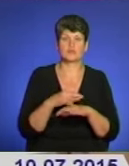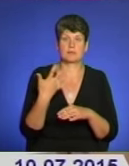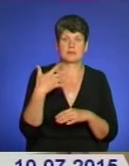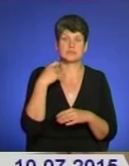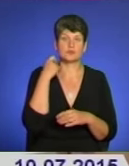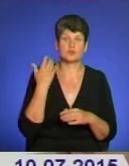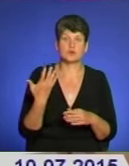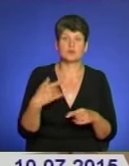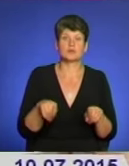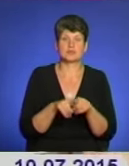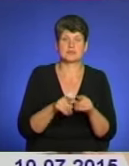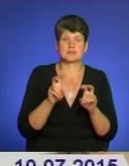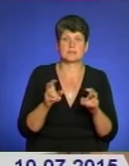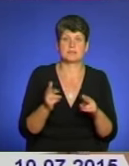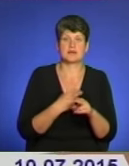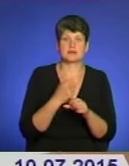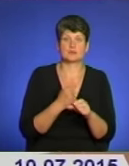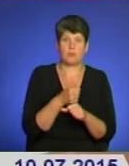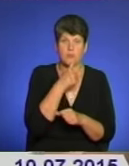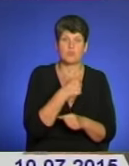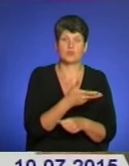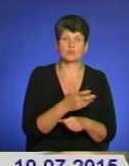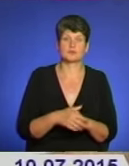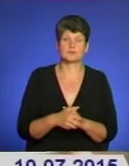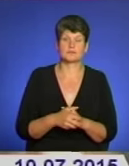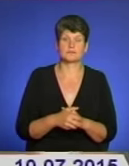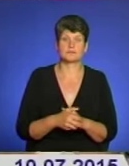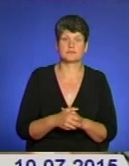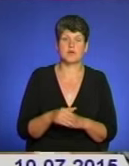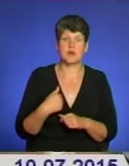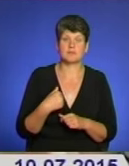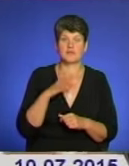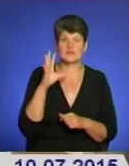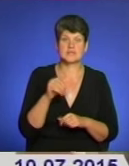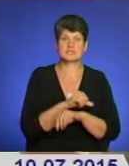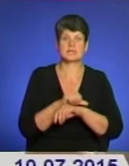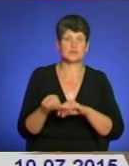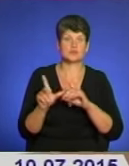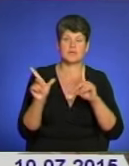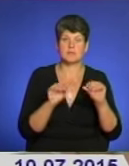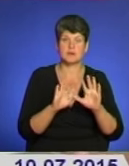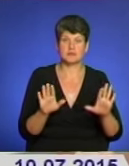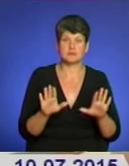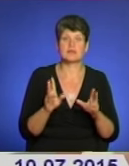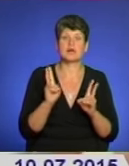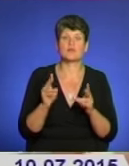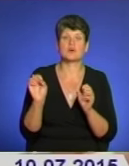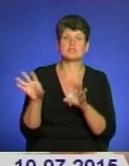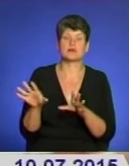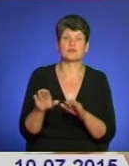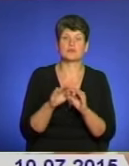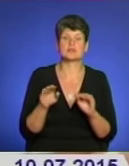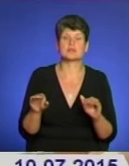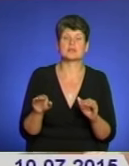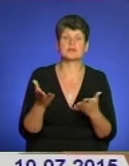так само сидить без роботи. І спробуйте. А всі ми за границю не поїдемо. Я на кого оставлю своїх дітей, що поїду